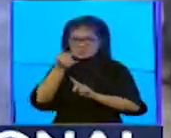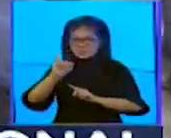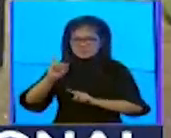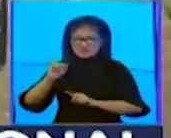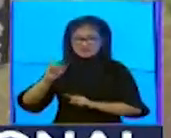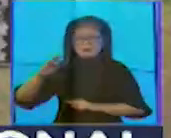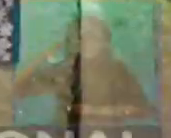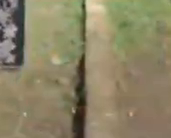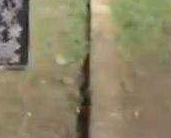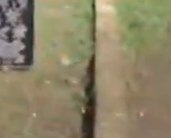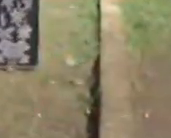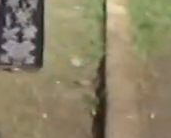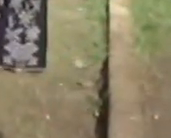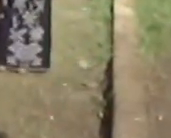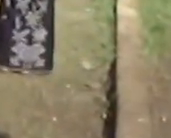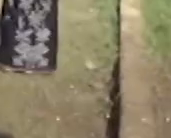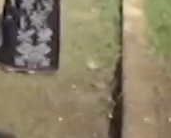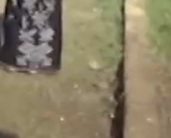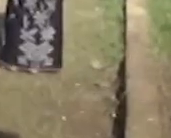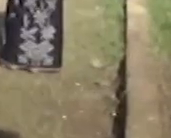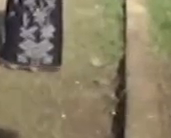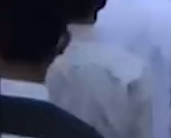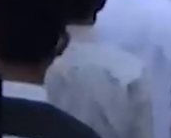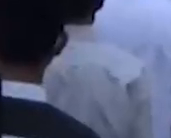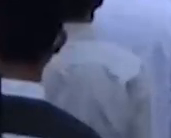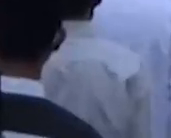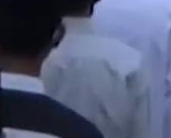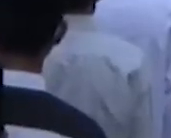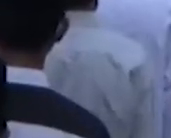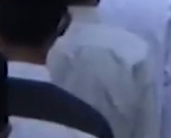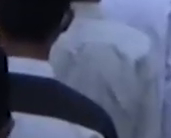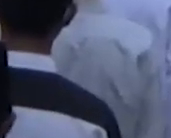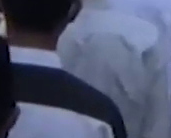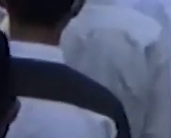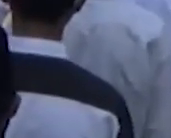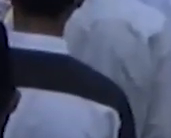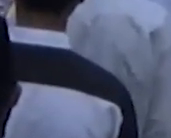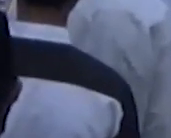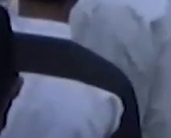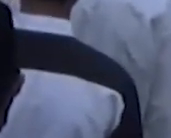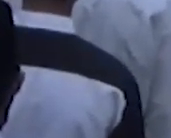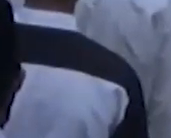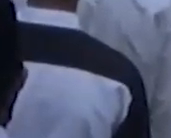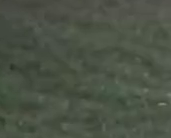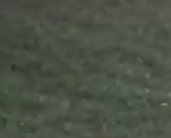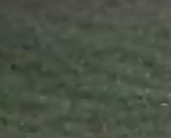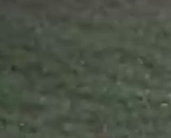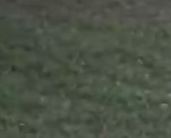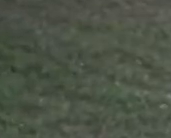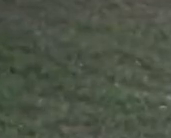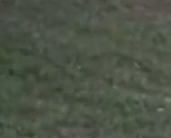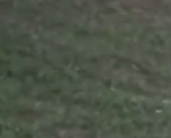Nasional. Berbeda dengan tahun sebelumnya, tahun ini peringatan Hari Santri diikuti dengan mematuhi protokol